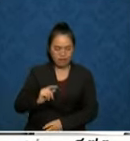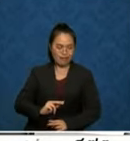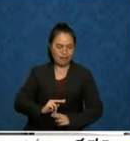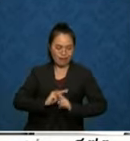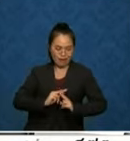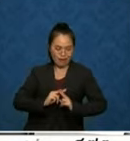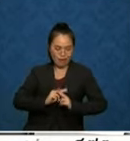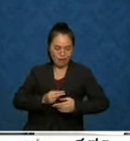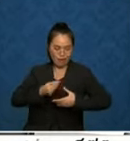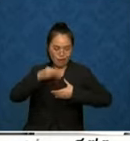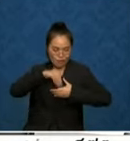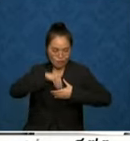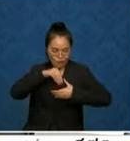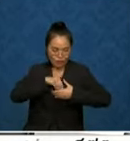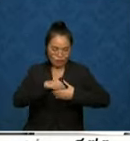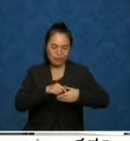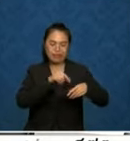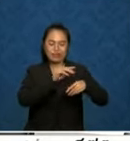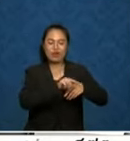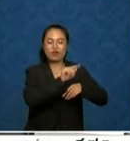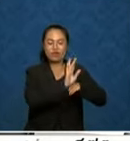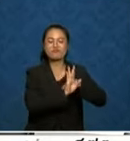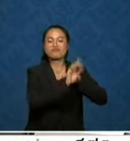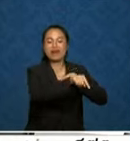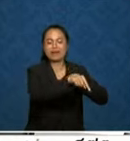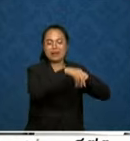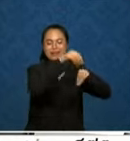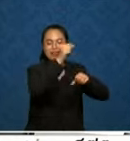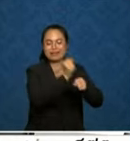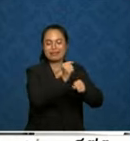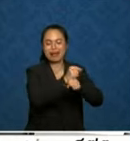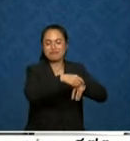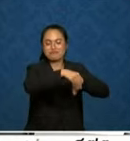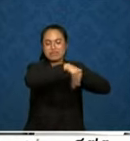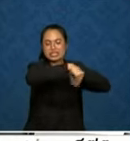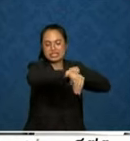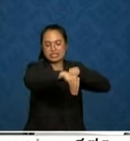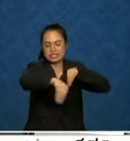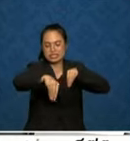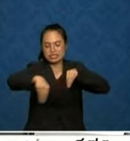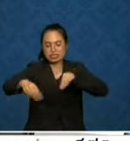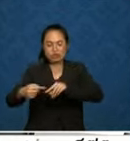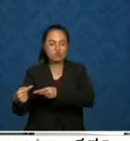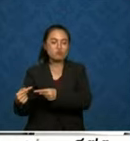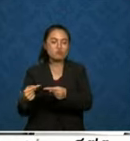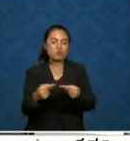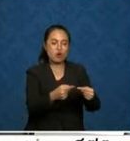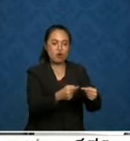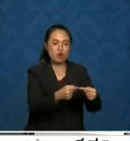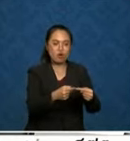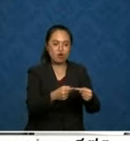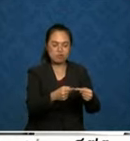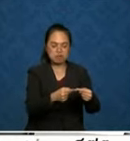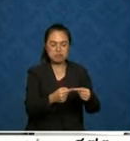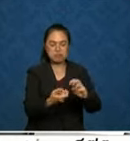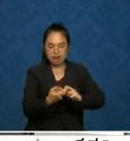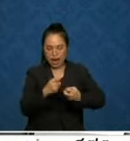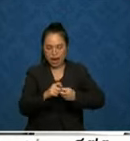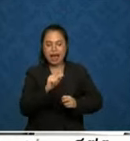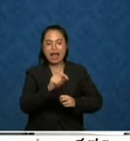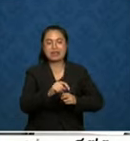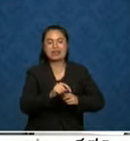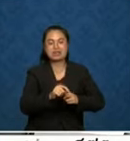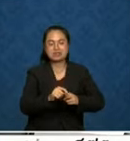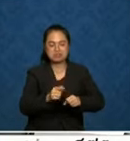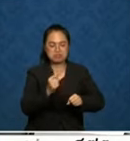ะครับแล้วก็ให้ดาวไลน์ไปทำแบบนี้ต่อเนื่องกันไปเรื่อยๆนี่จึงเป็นที่มาของแชร์ลูกโซ่ครับเป็นการส่งต่